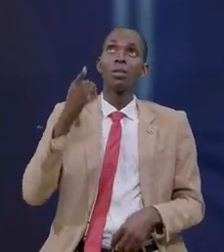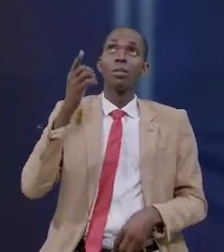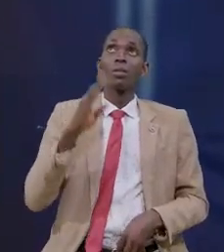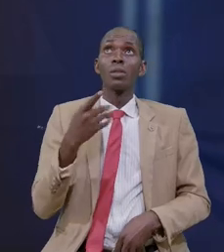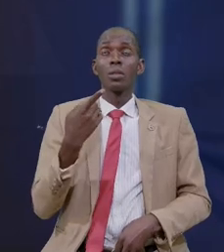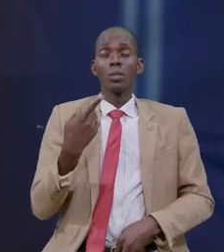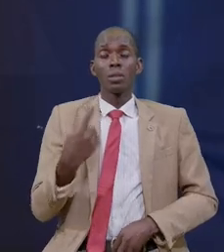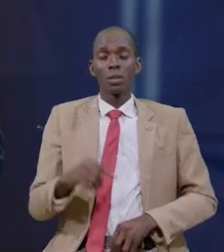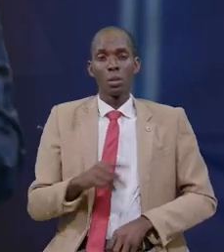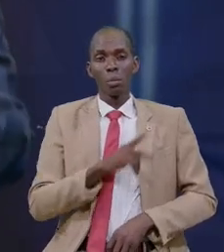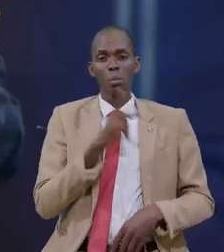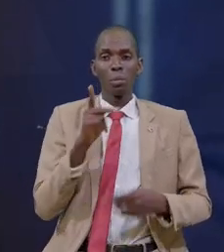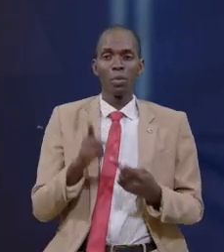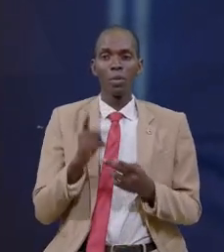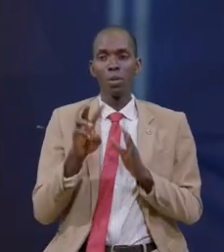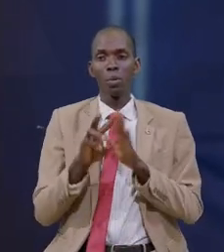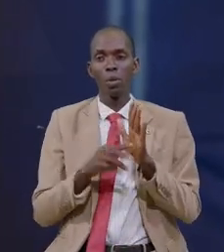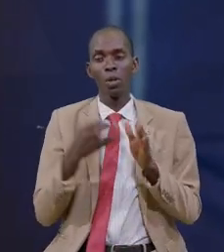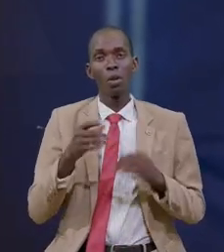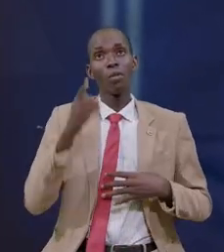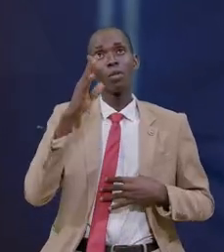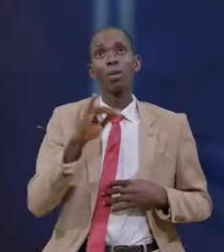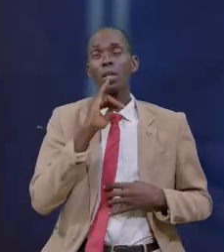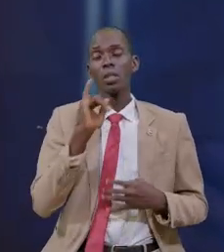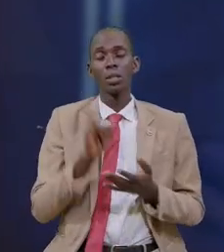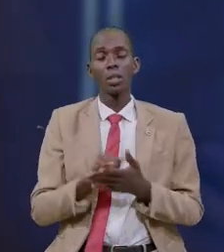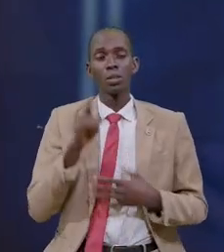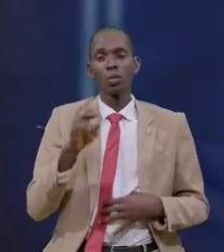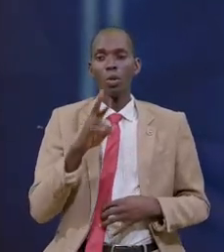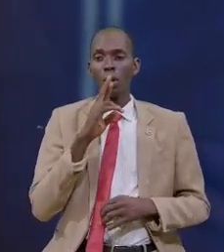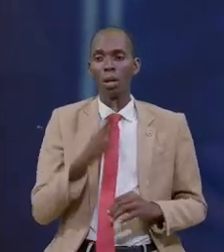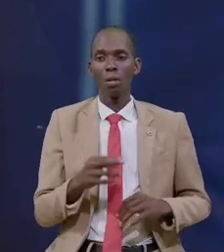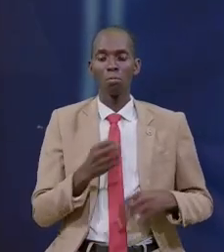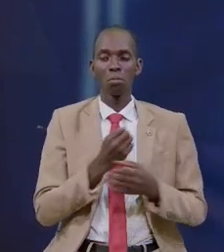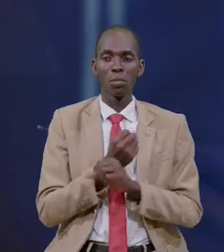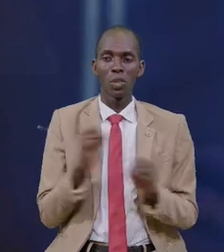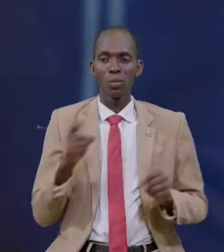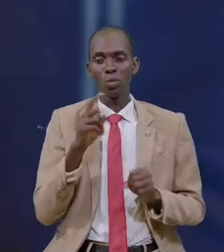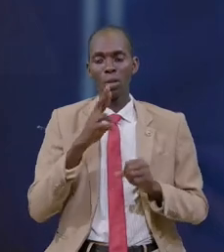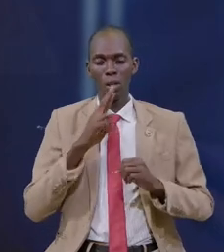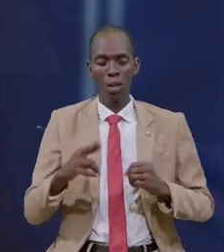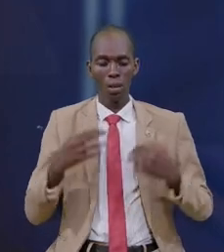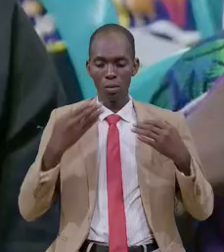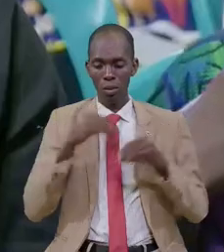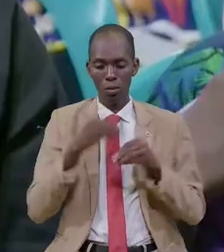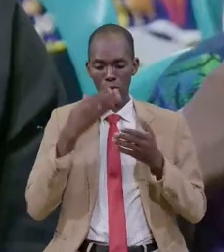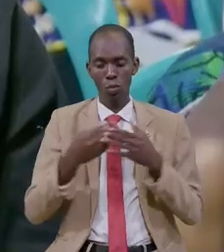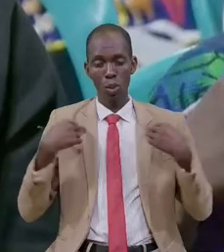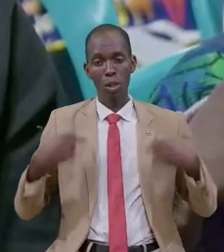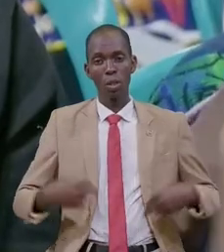La volonté parfaite de Dieu, c'est que tu sois sauvé, que tu sois en bonne santé, fort, et ça va